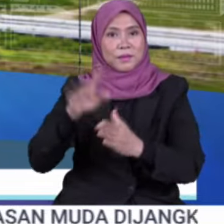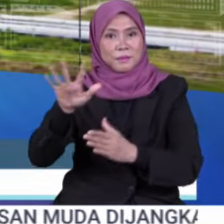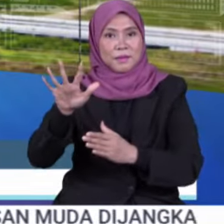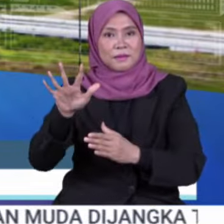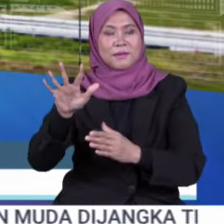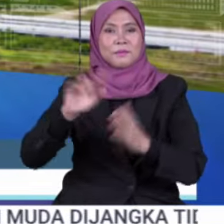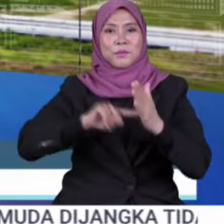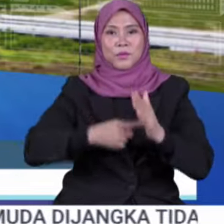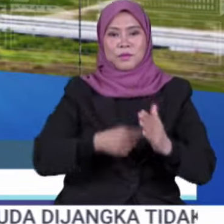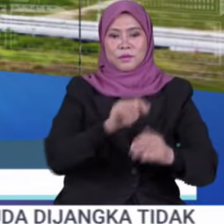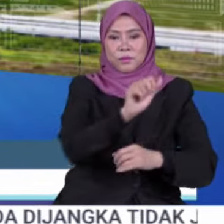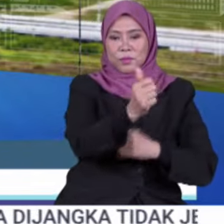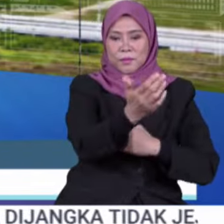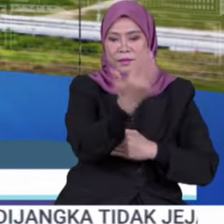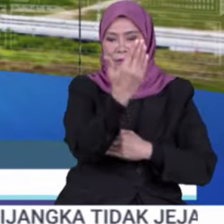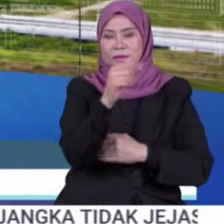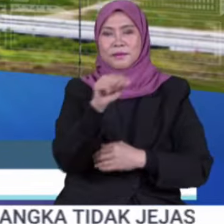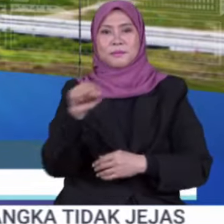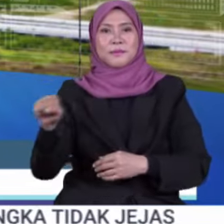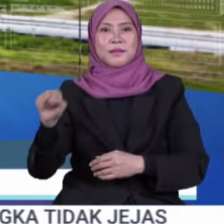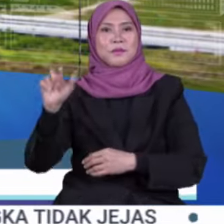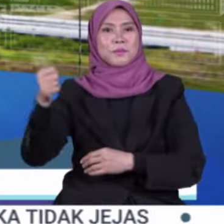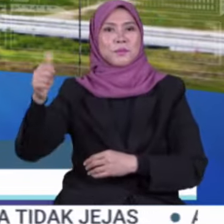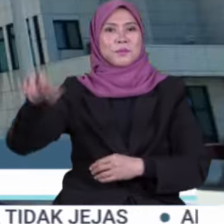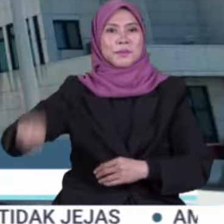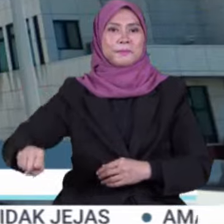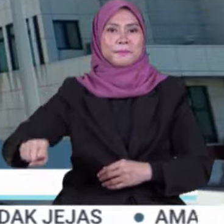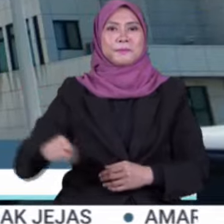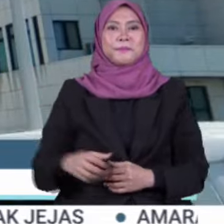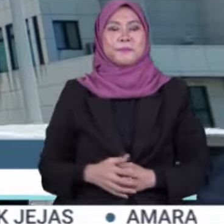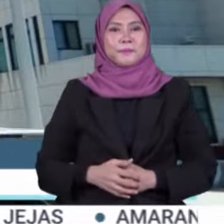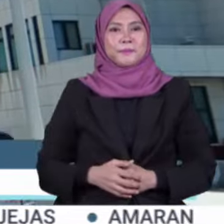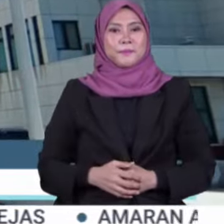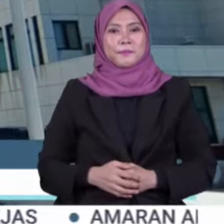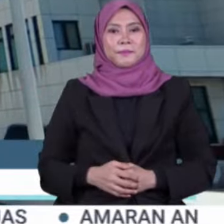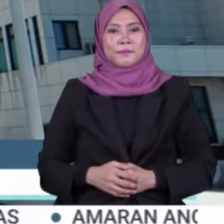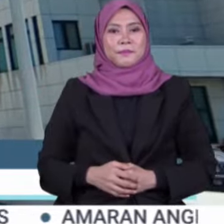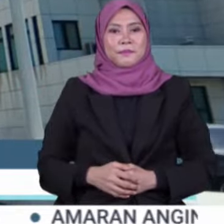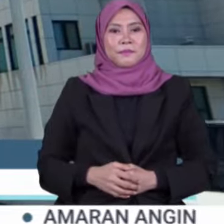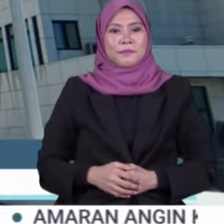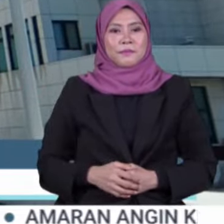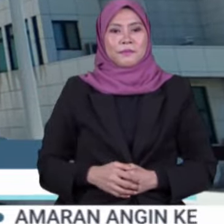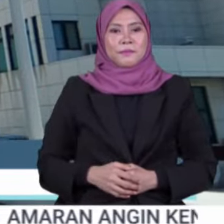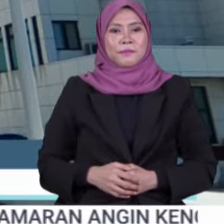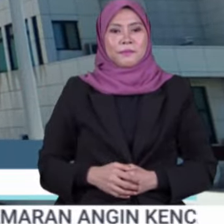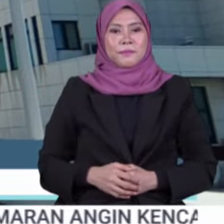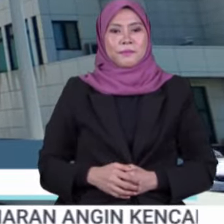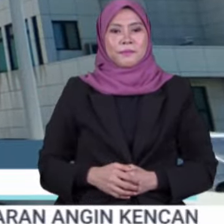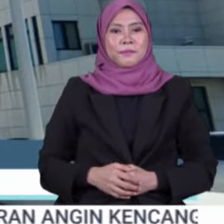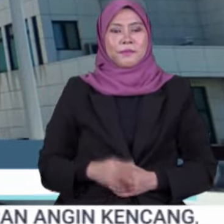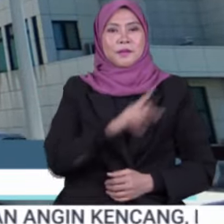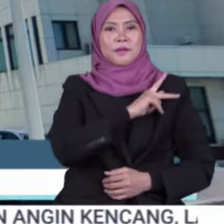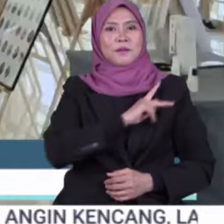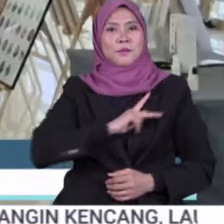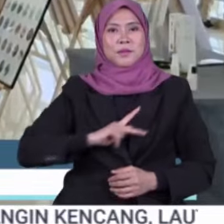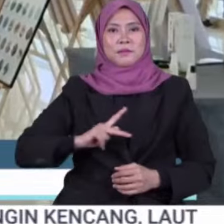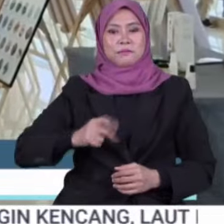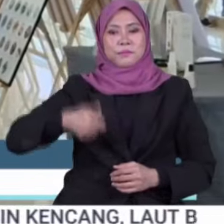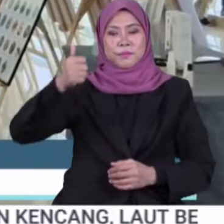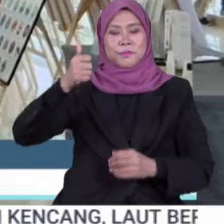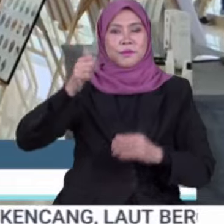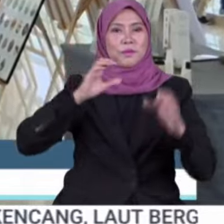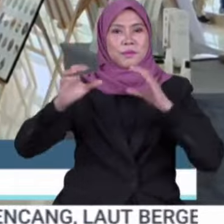pengunjung bermula 10 pagi hingga 10 malam. Ketua Seksyen Komunikasi